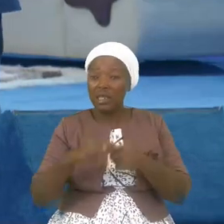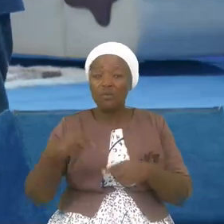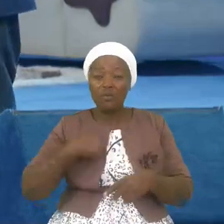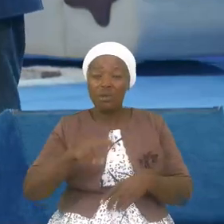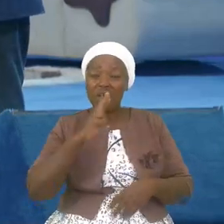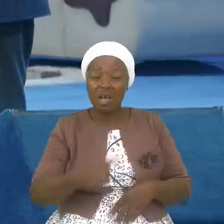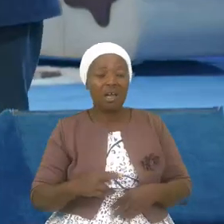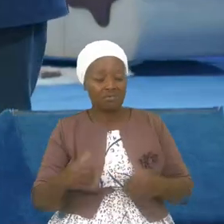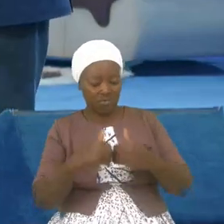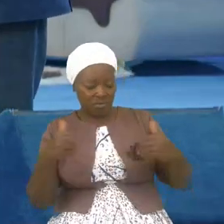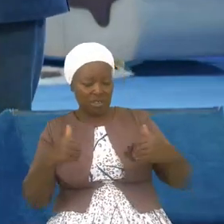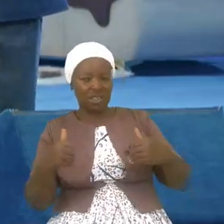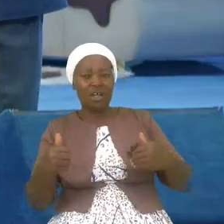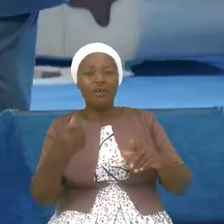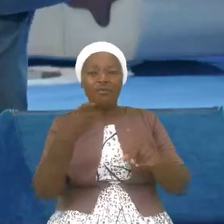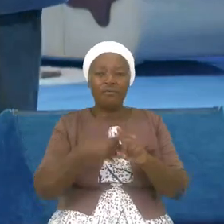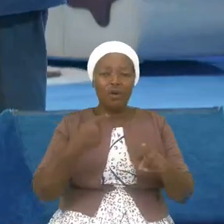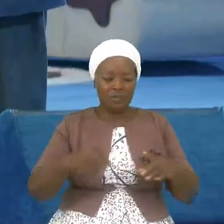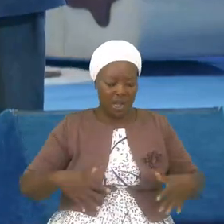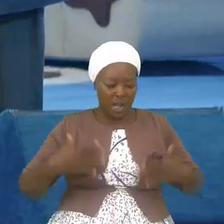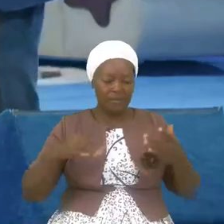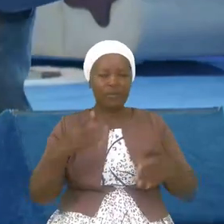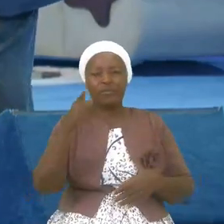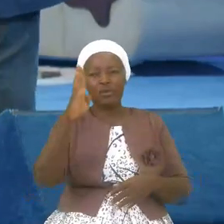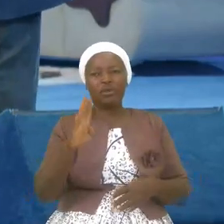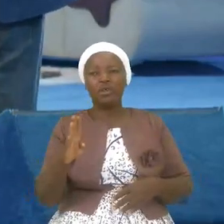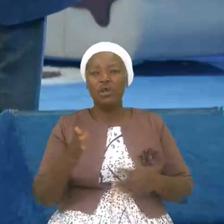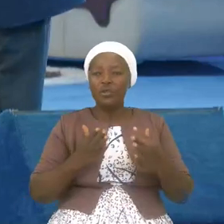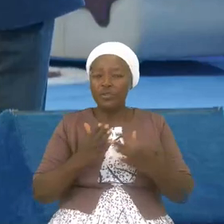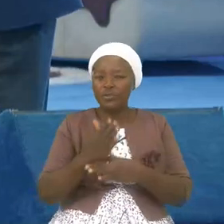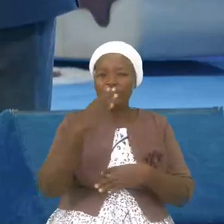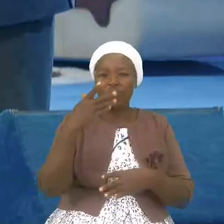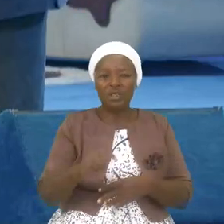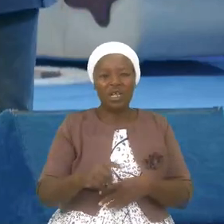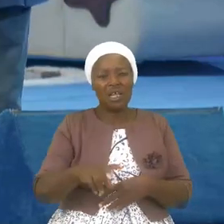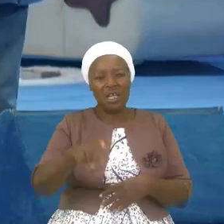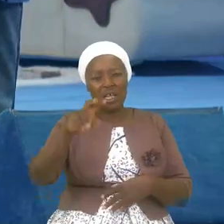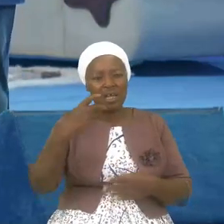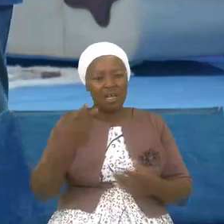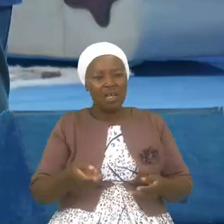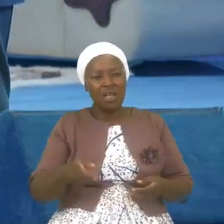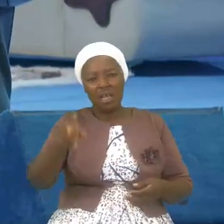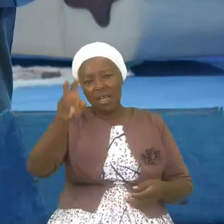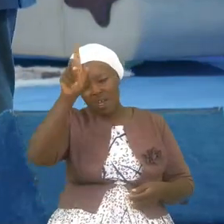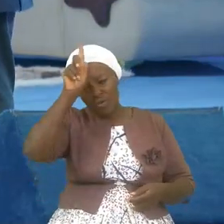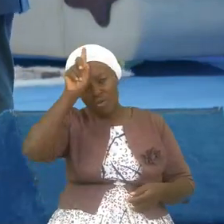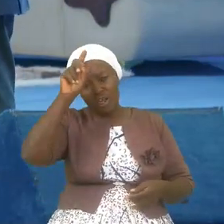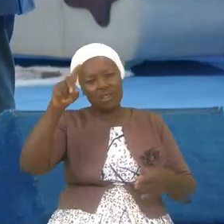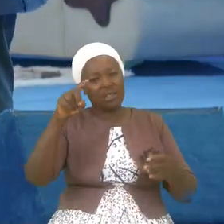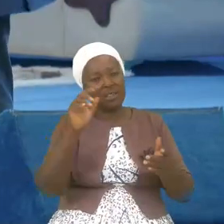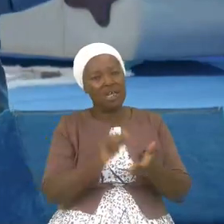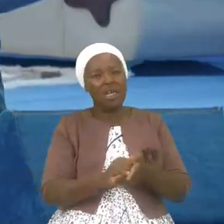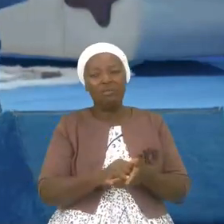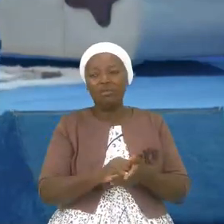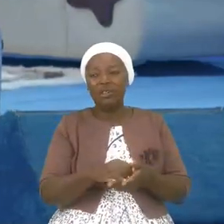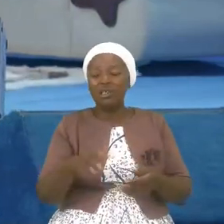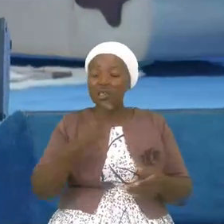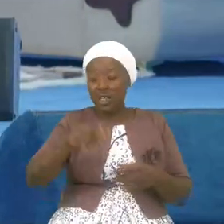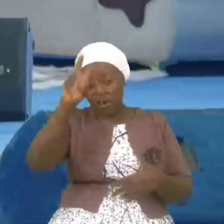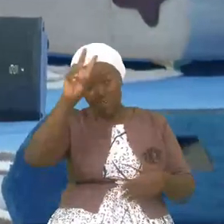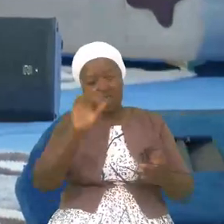Nous sommes étrangers à la vie de Dieu. À cause de l'ignorance qui est en eux. À cause